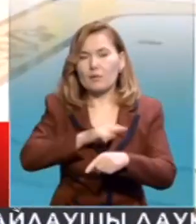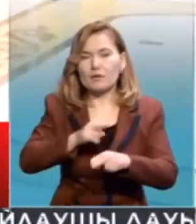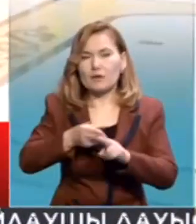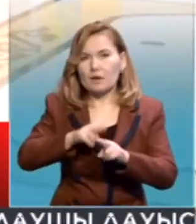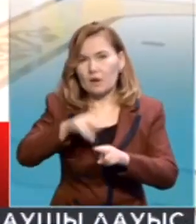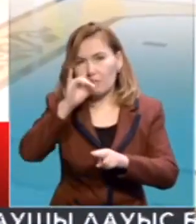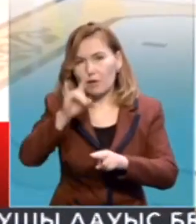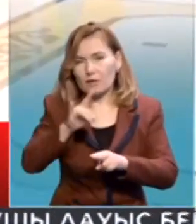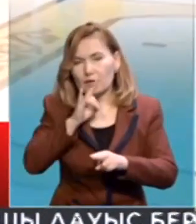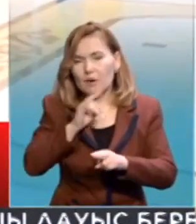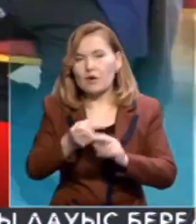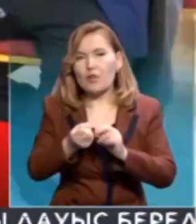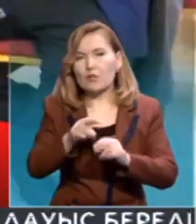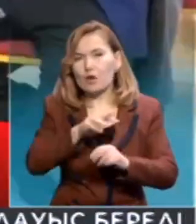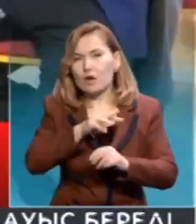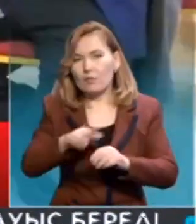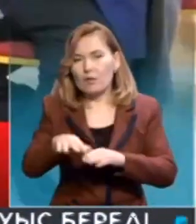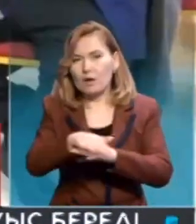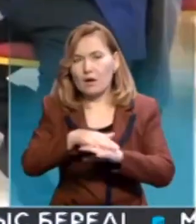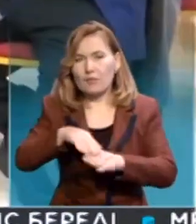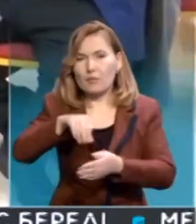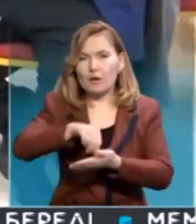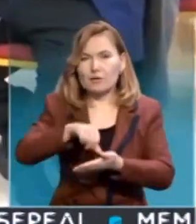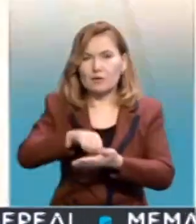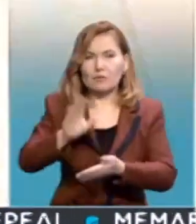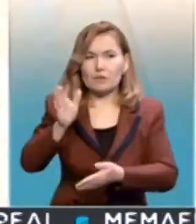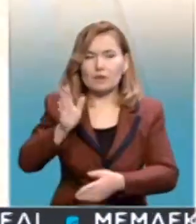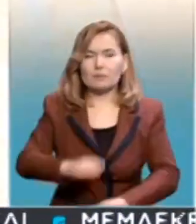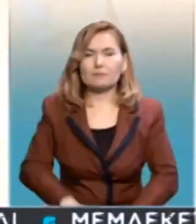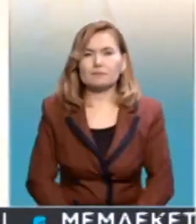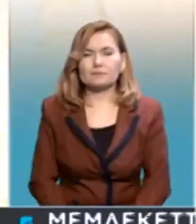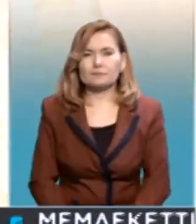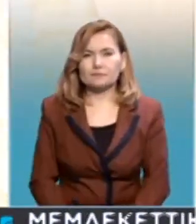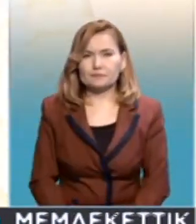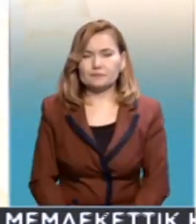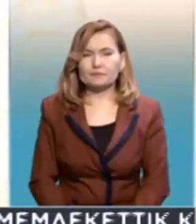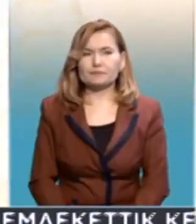берушілер саны 12 миллион шамасында. Серік Селеубайұлы, Бақтияр Рзаев, Қазақстан ұлттық арнасы, Астана.